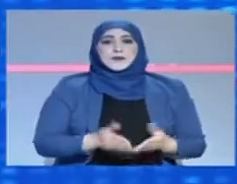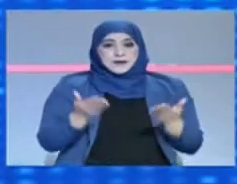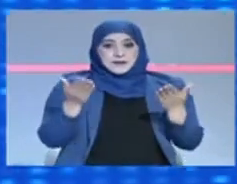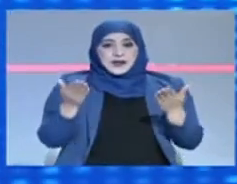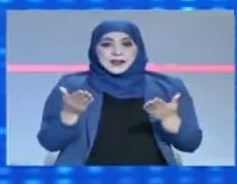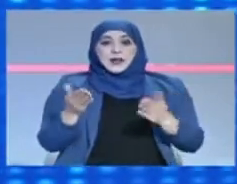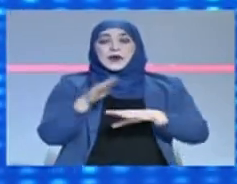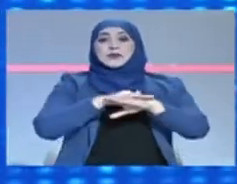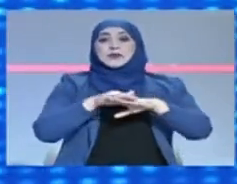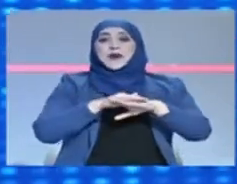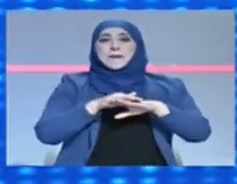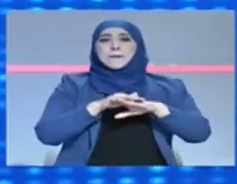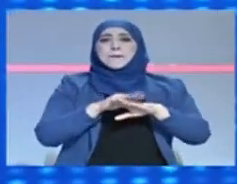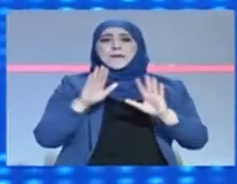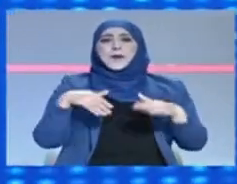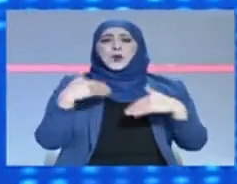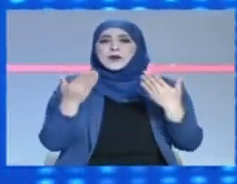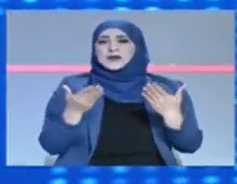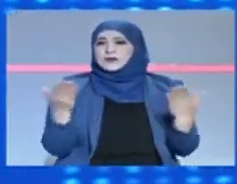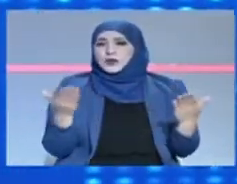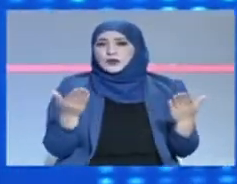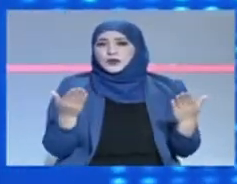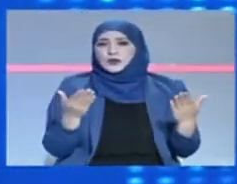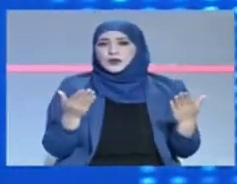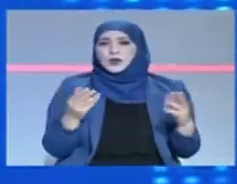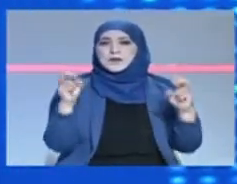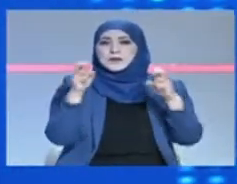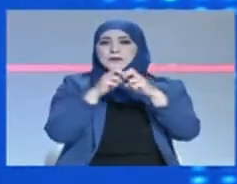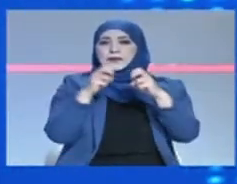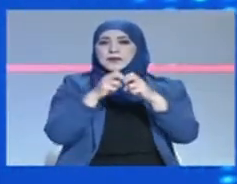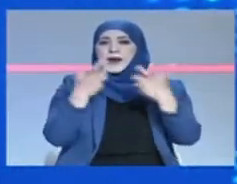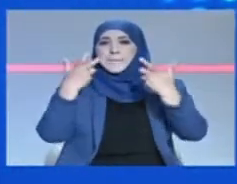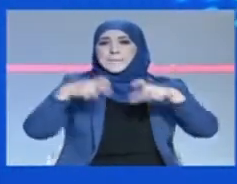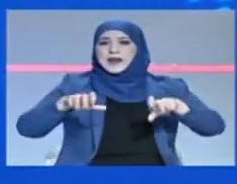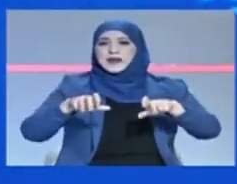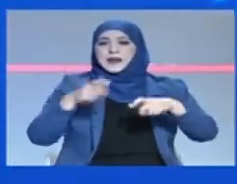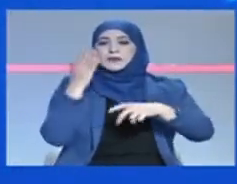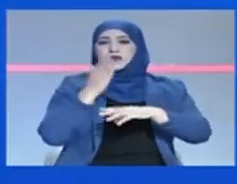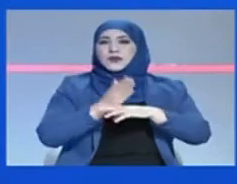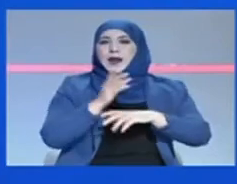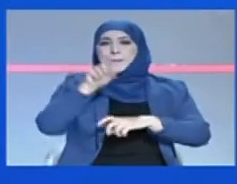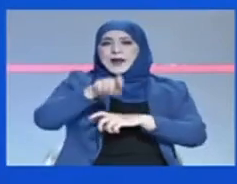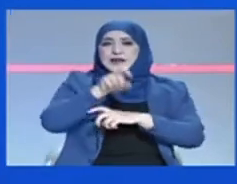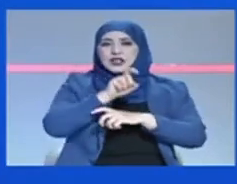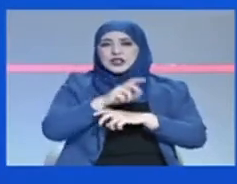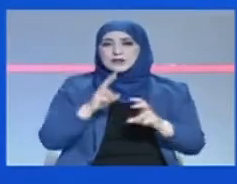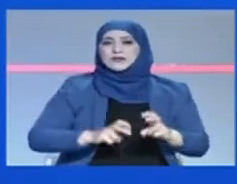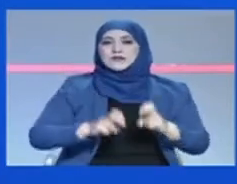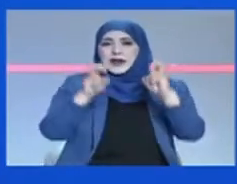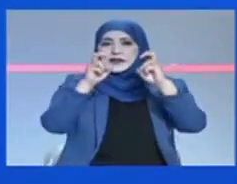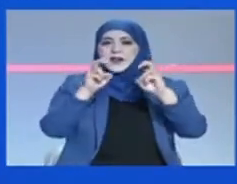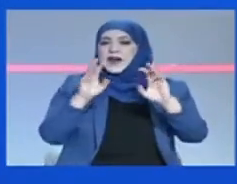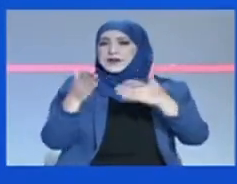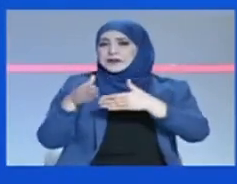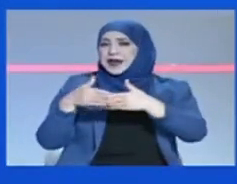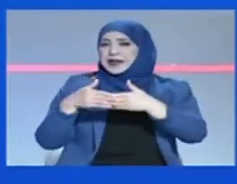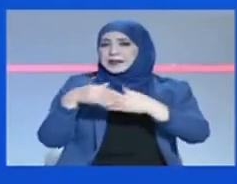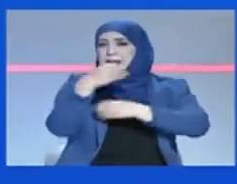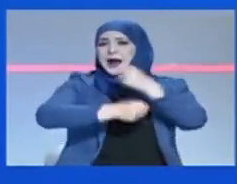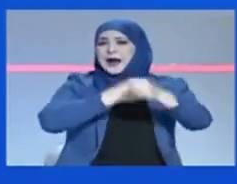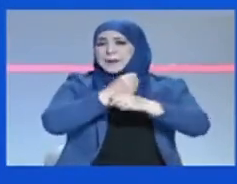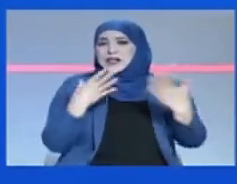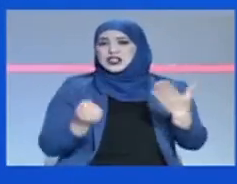نتطرق الآن إلى مشغل استهلاكي تشهد أسعار البيض واللحوم البيضاء ارتفاعاً مع اقتراب السنة الإدارية